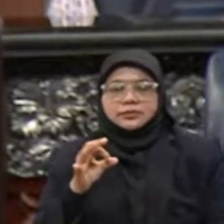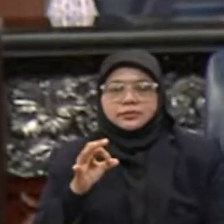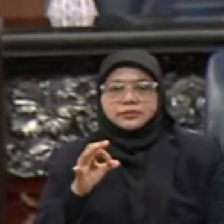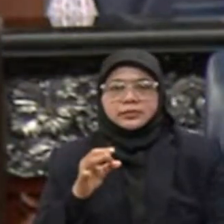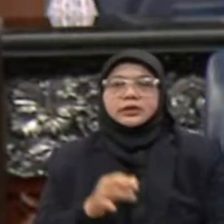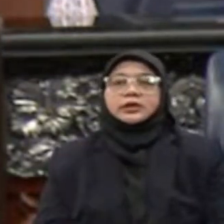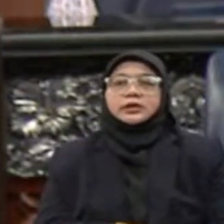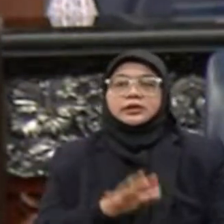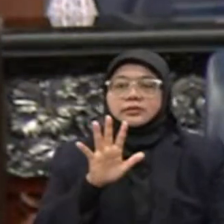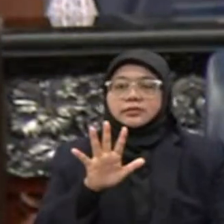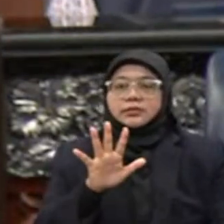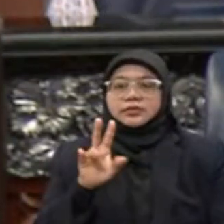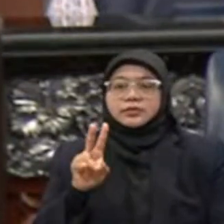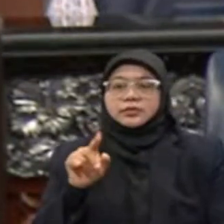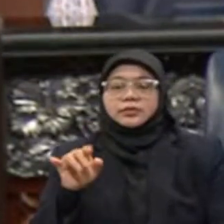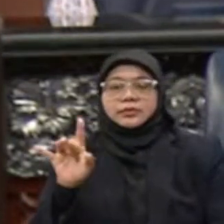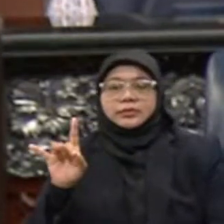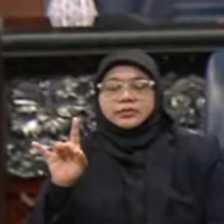52400